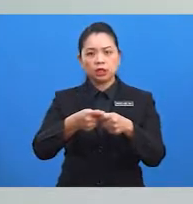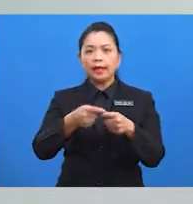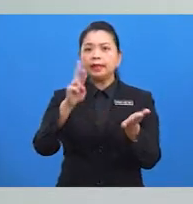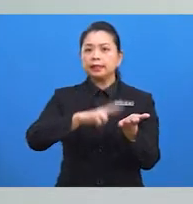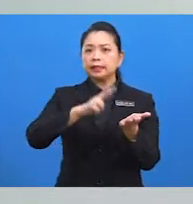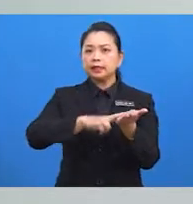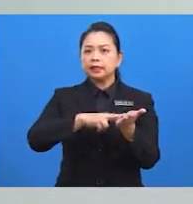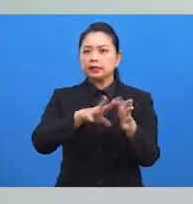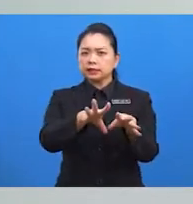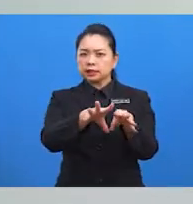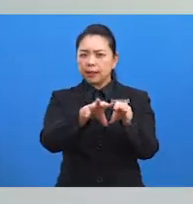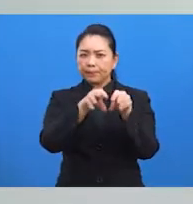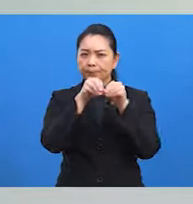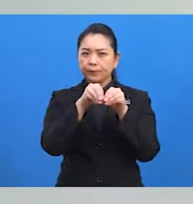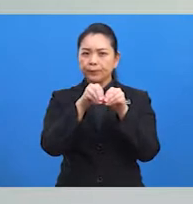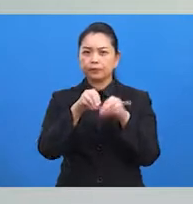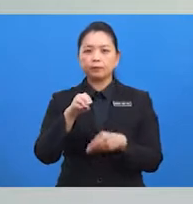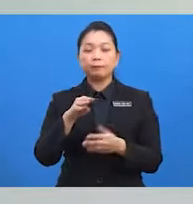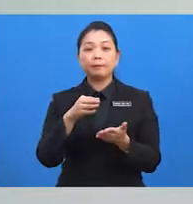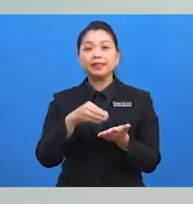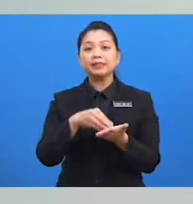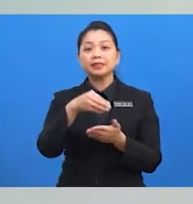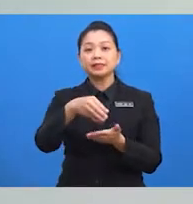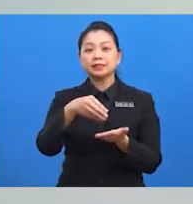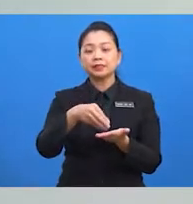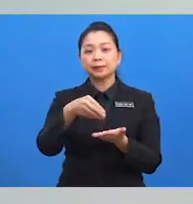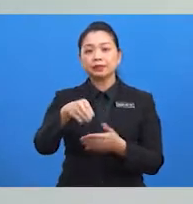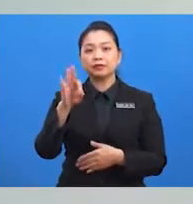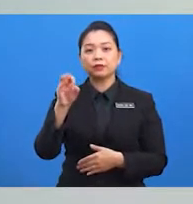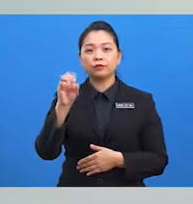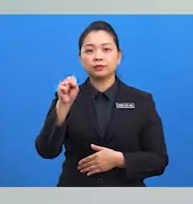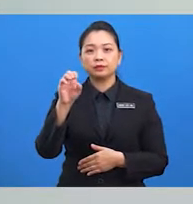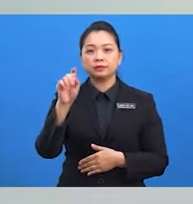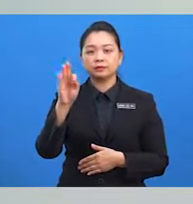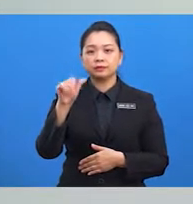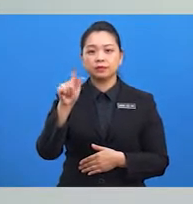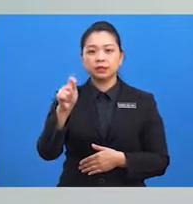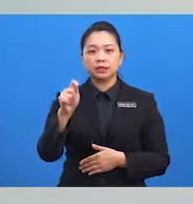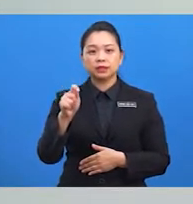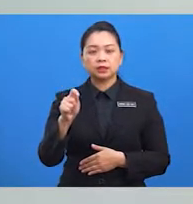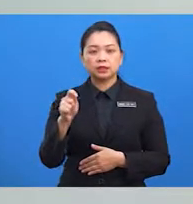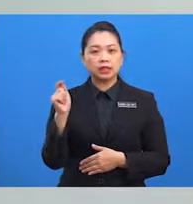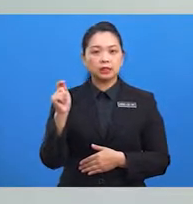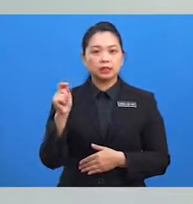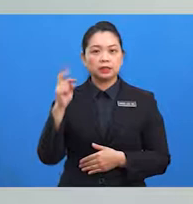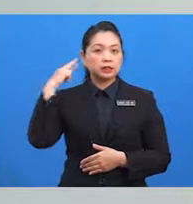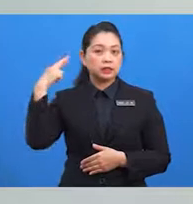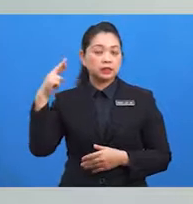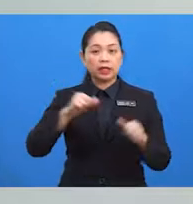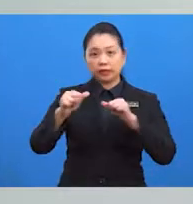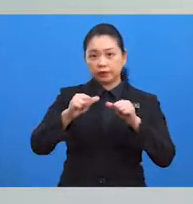bajet fosfat dalam tumbuhan Sinar radioaktif juga digunakan untuk membunuh